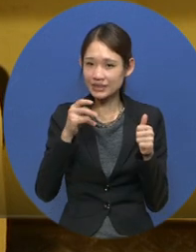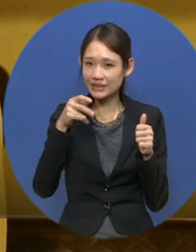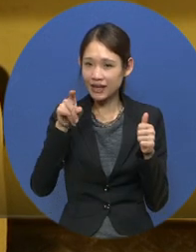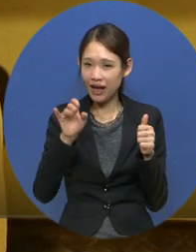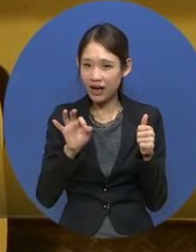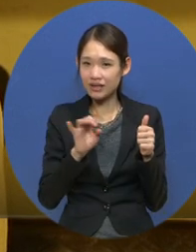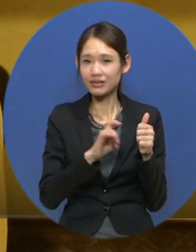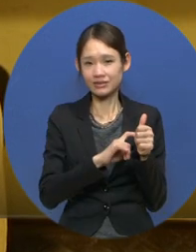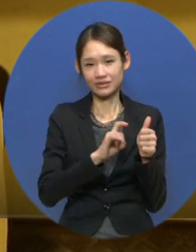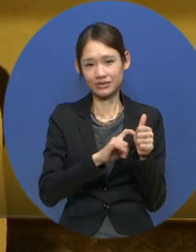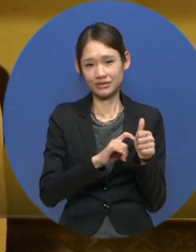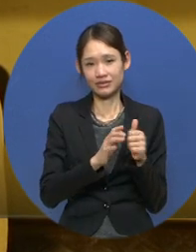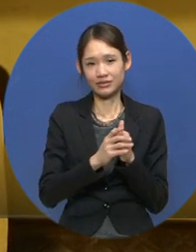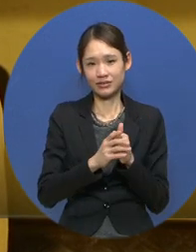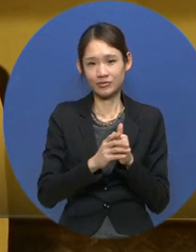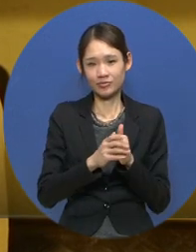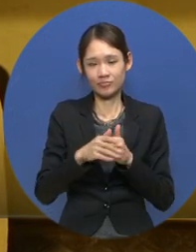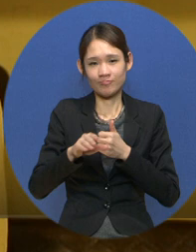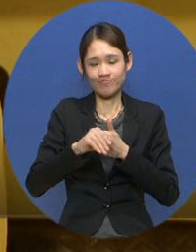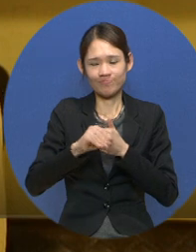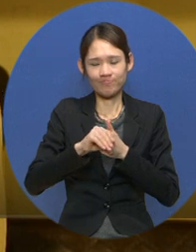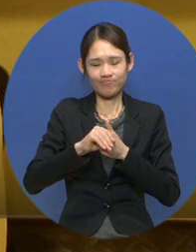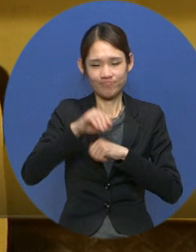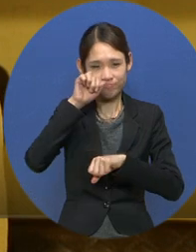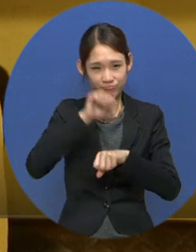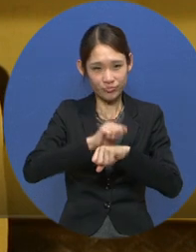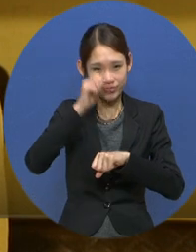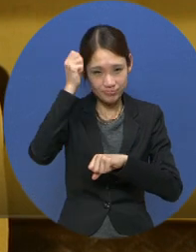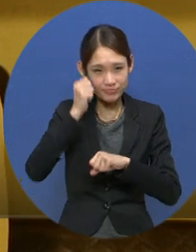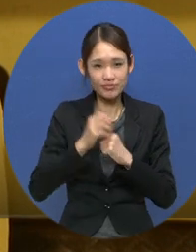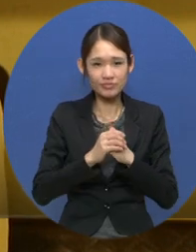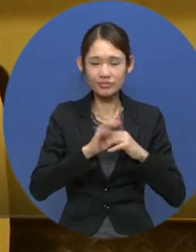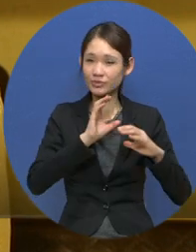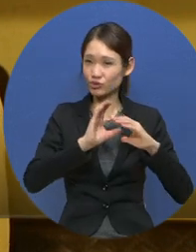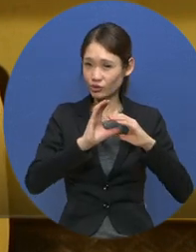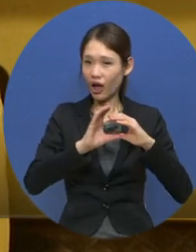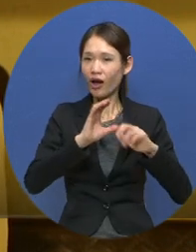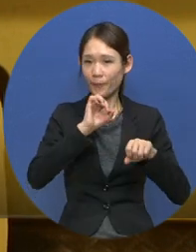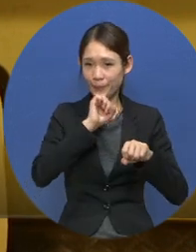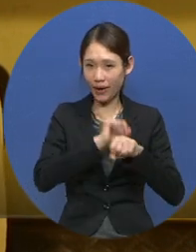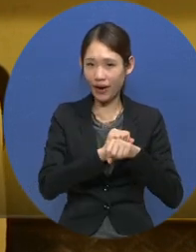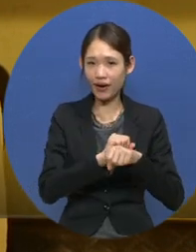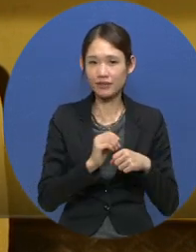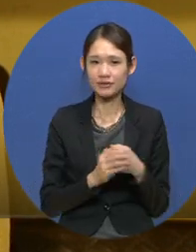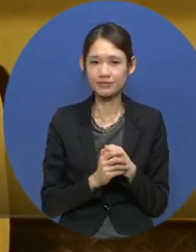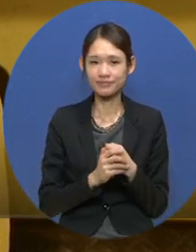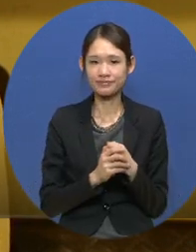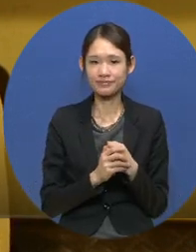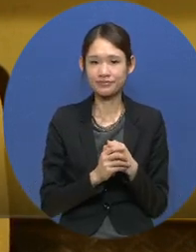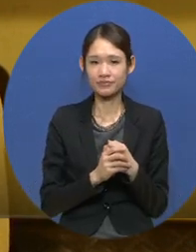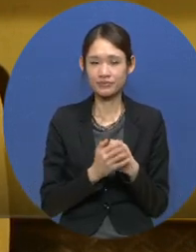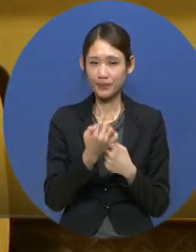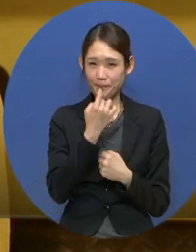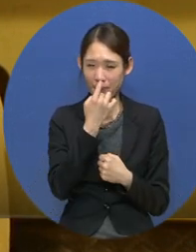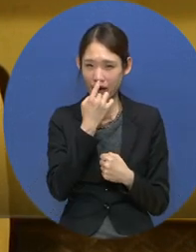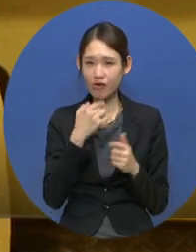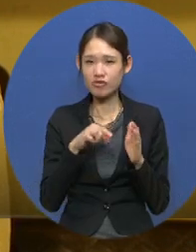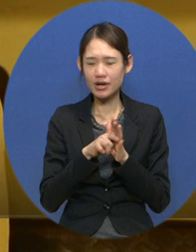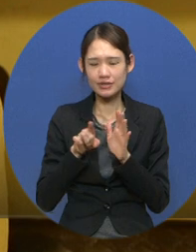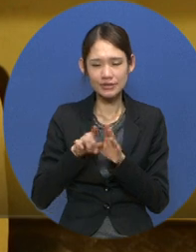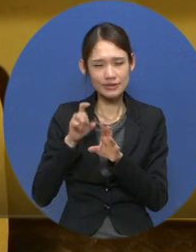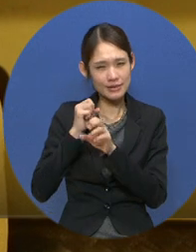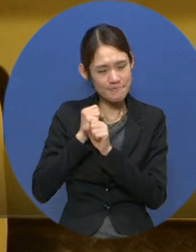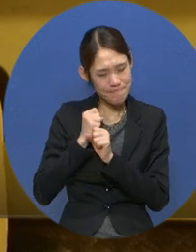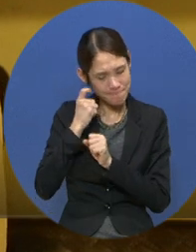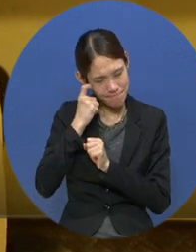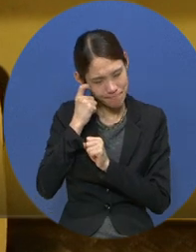흡수력이 좋아서 의사소통도 되게 잘 되고 잘 배우려고 하는 의지에도